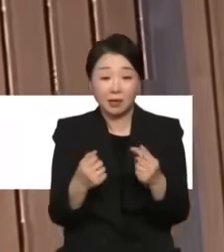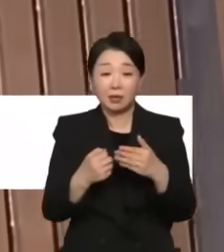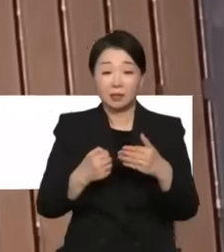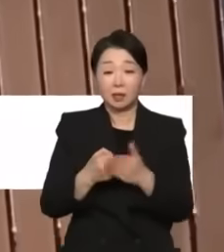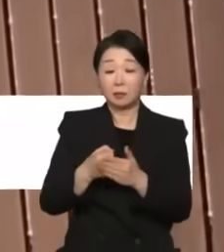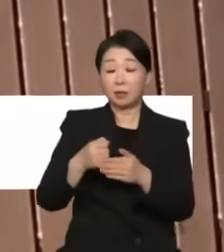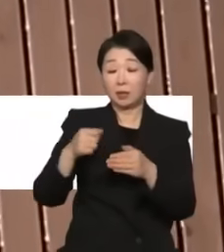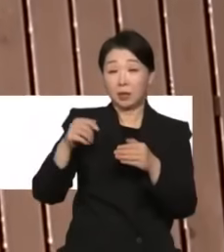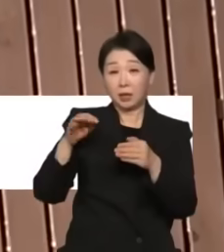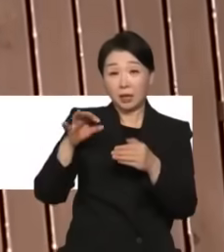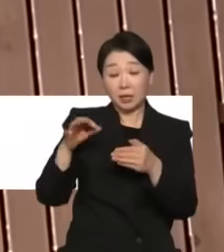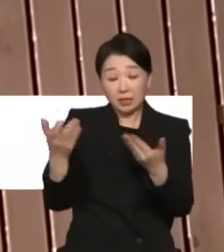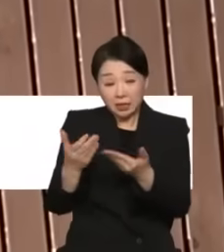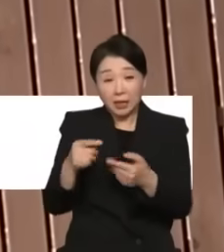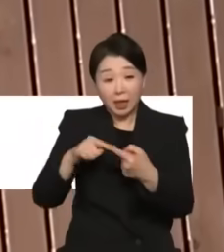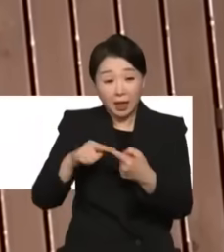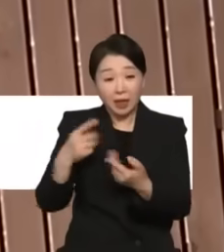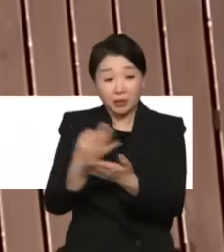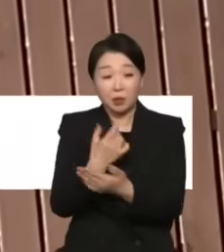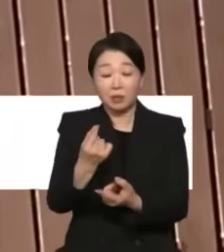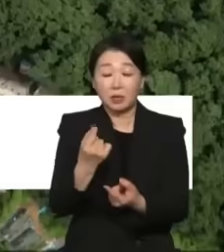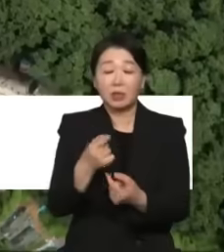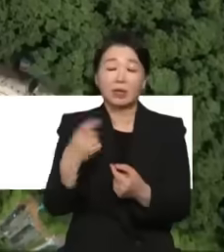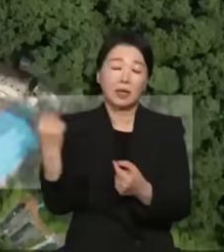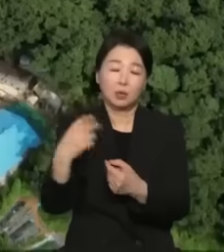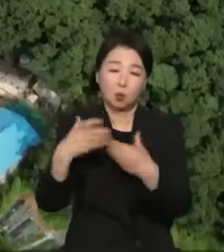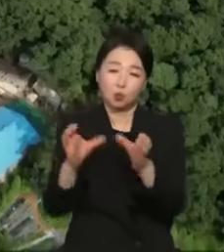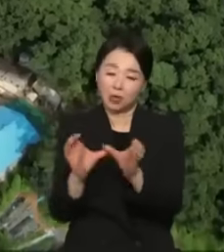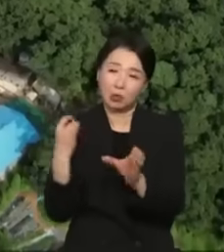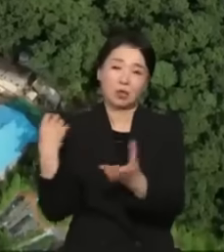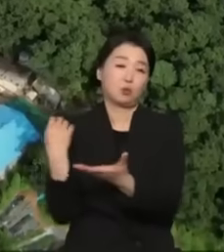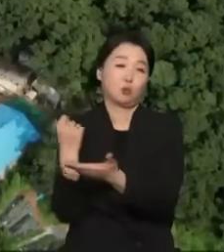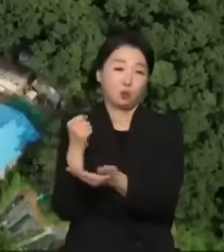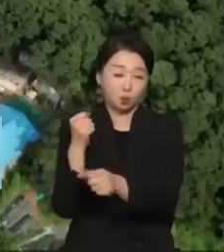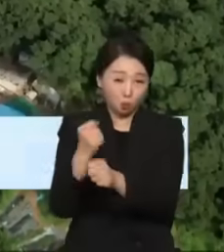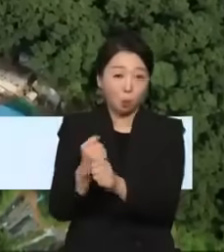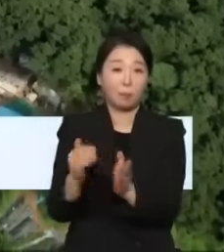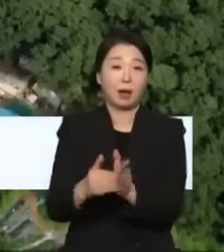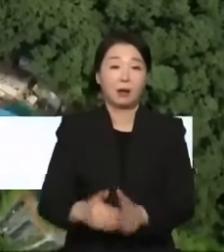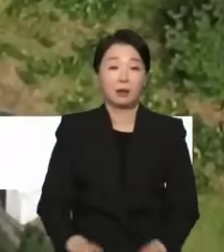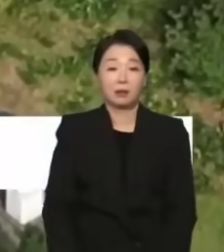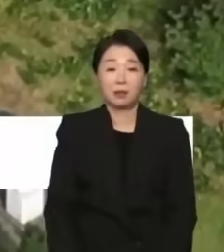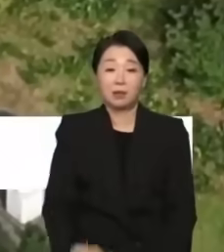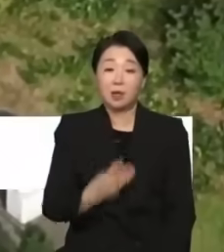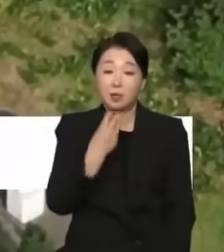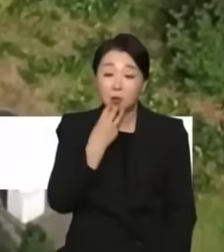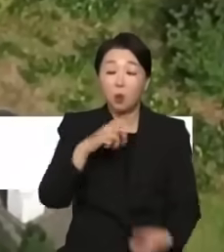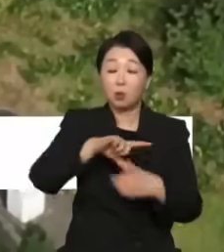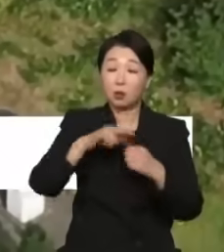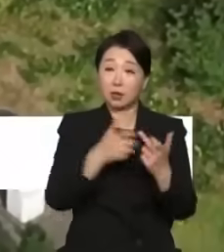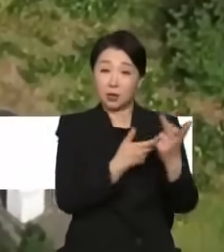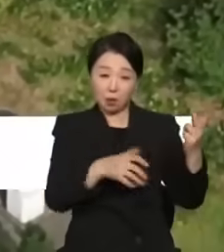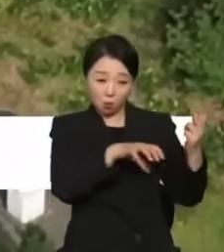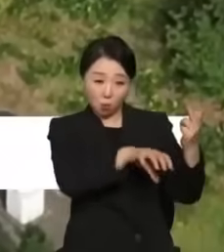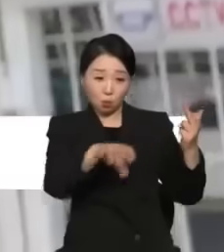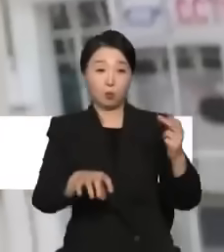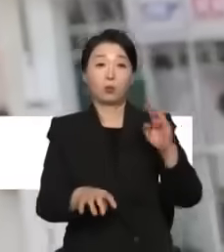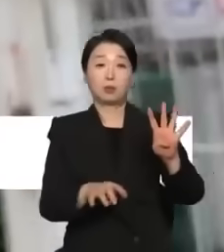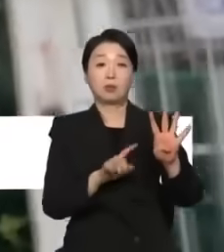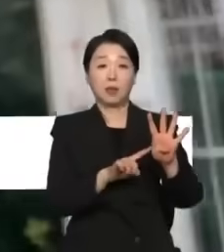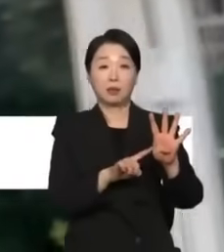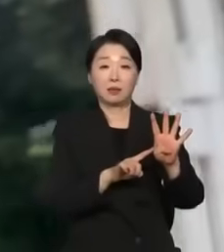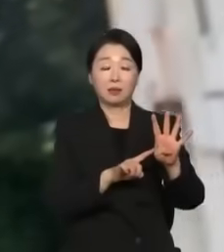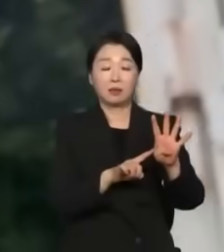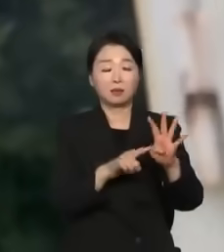대한 인건비는 그대로 다시 공동체로 돌아가는 거죠. 이들 산하복지시설은 서울과 경기, 강원 지역 네 곳에서